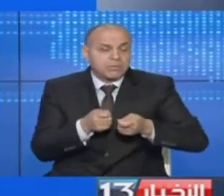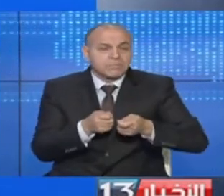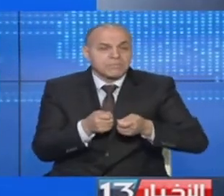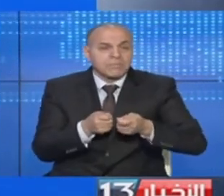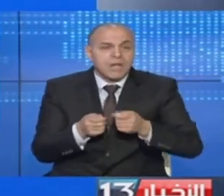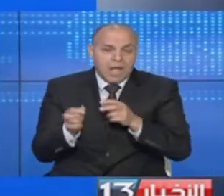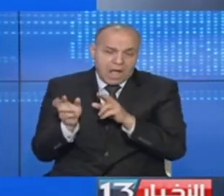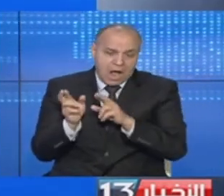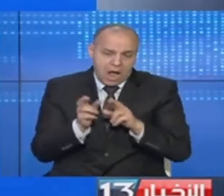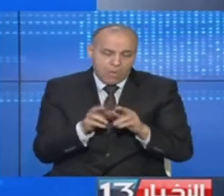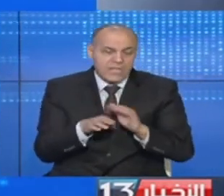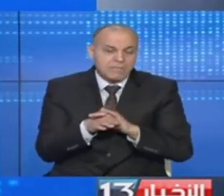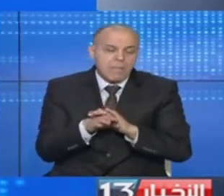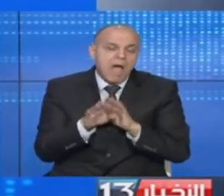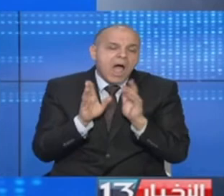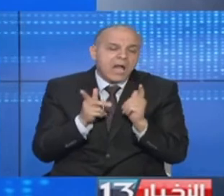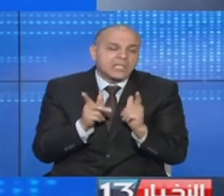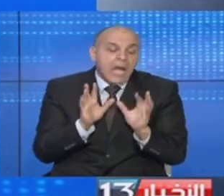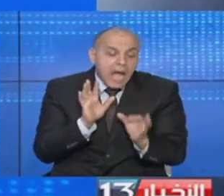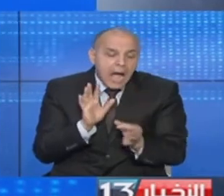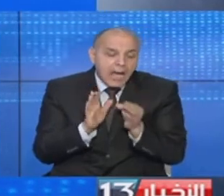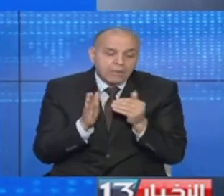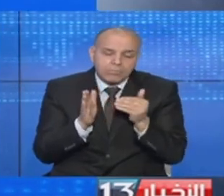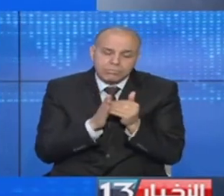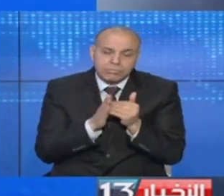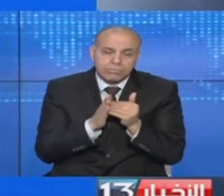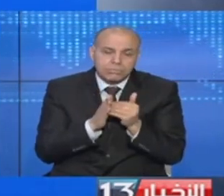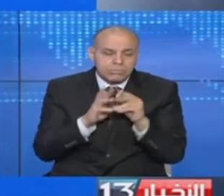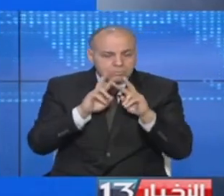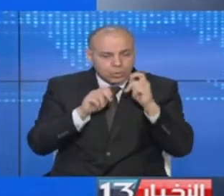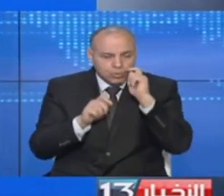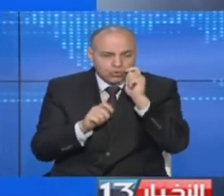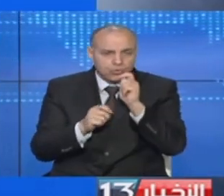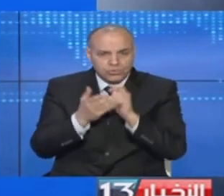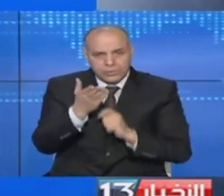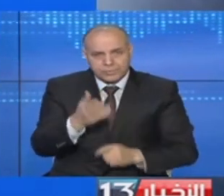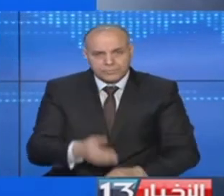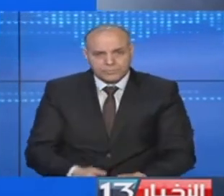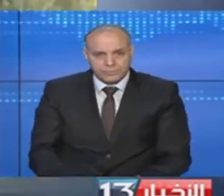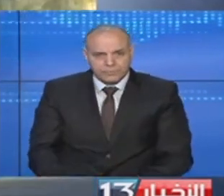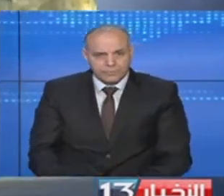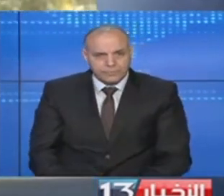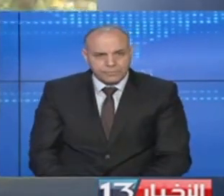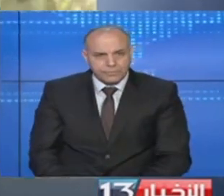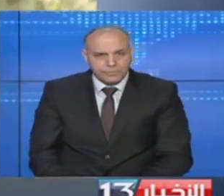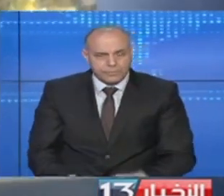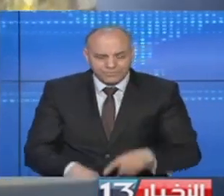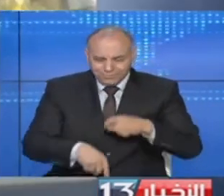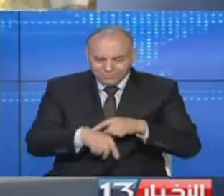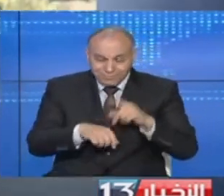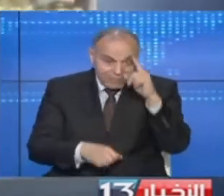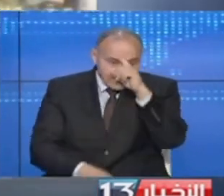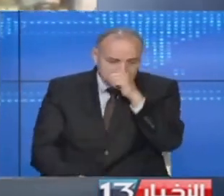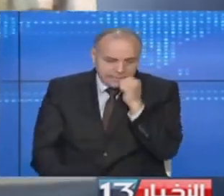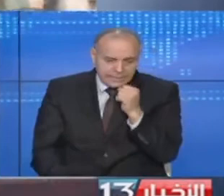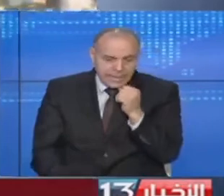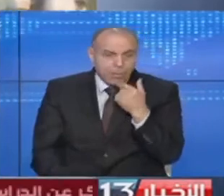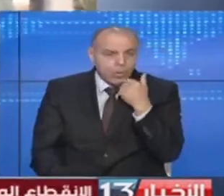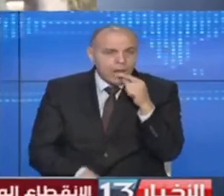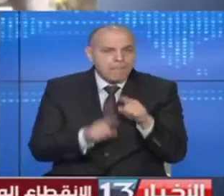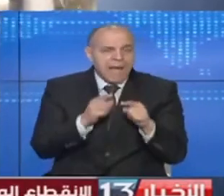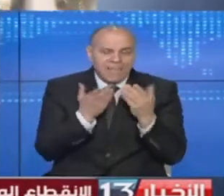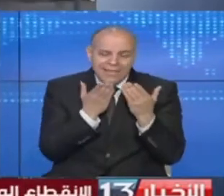عودة على أسباب هذه الظاهرة والحلول للحد منها في التحقيق التالي. في هذه الظروف القاسية قد يضطر